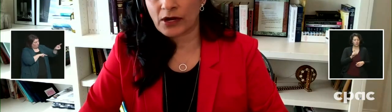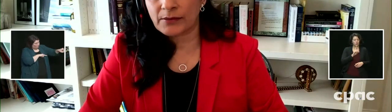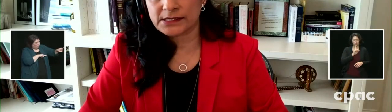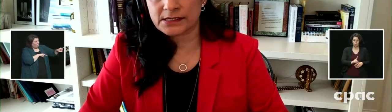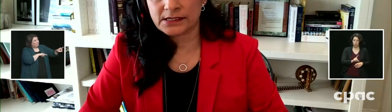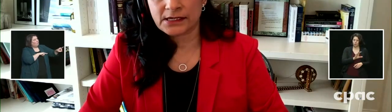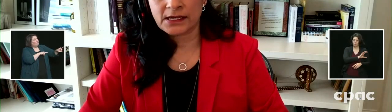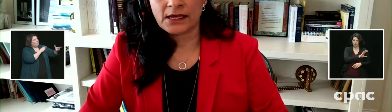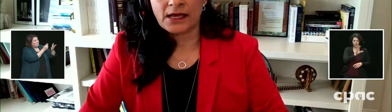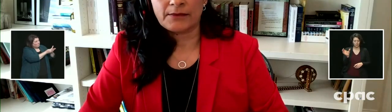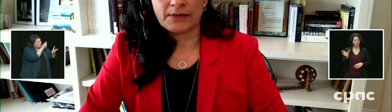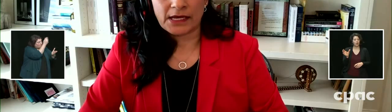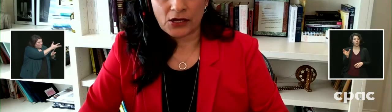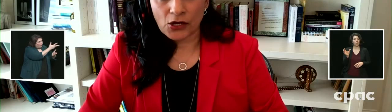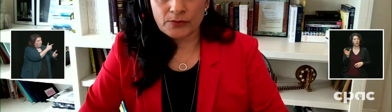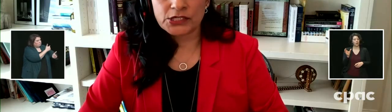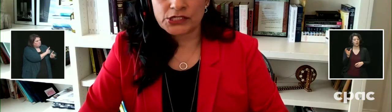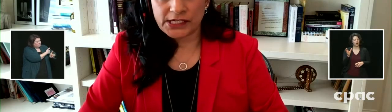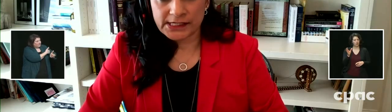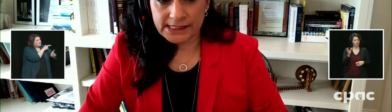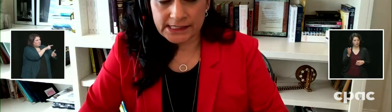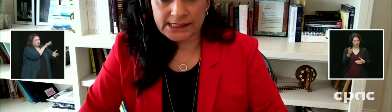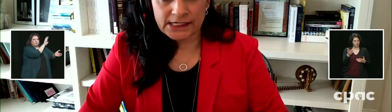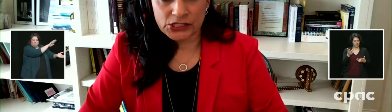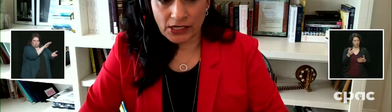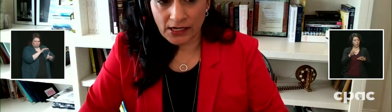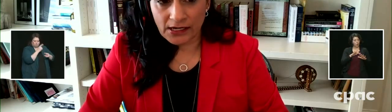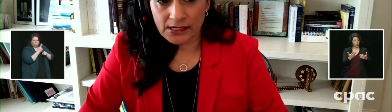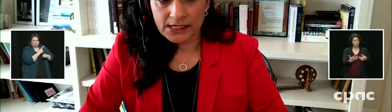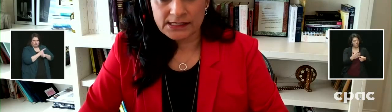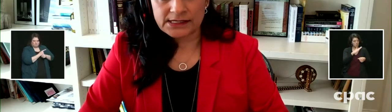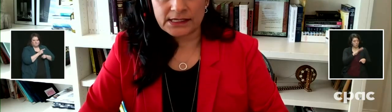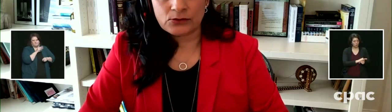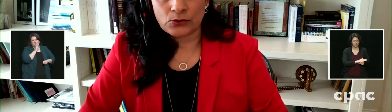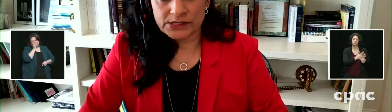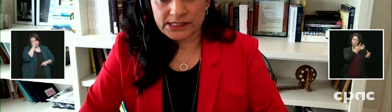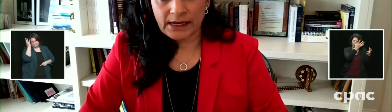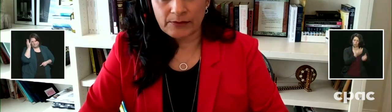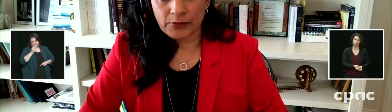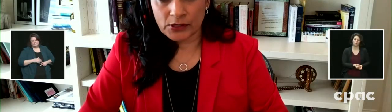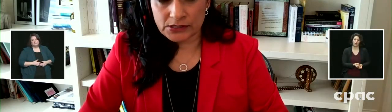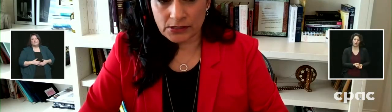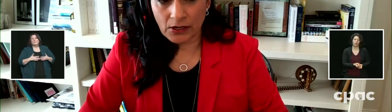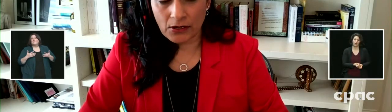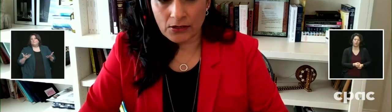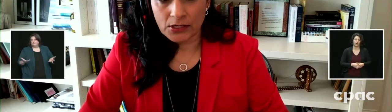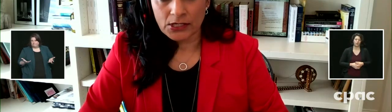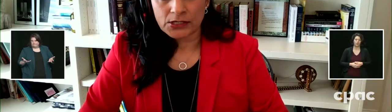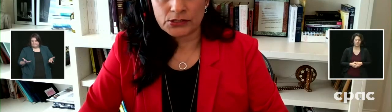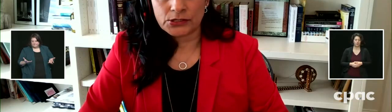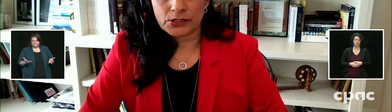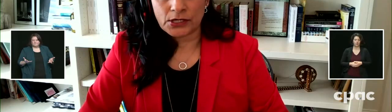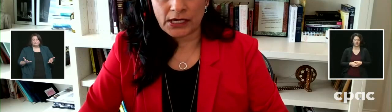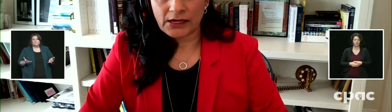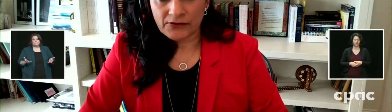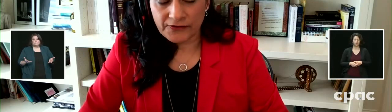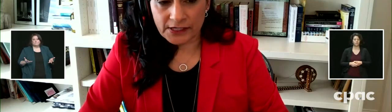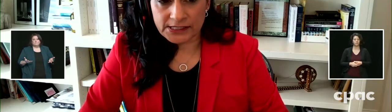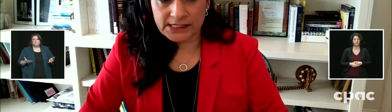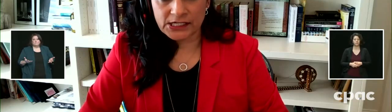has been promised. Mais comme j'ai dit déjà, c'est aussi important